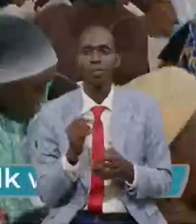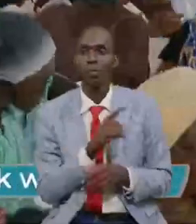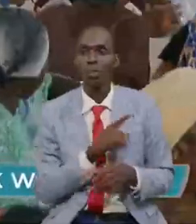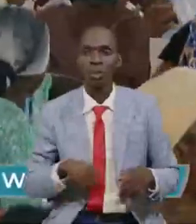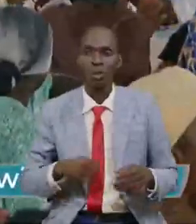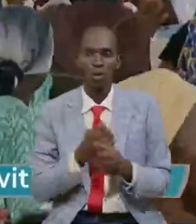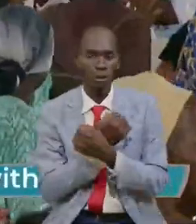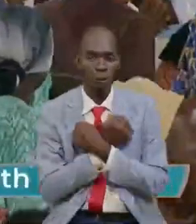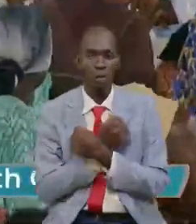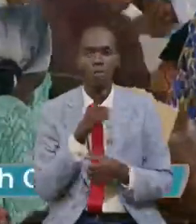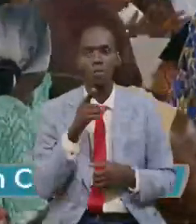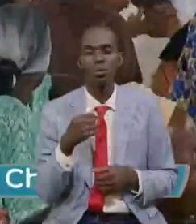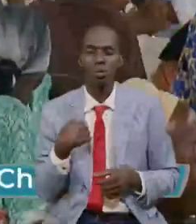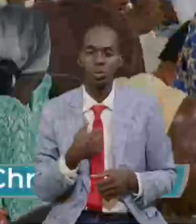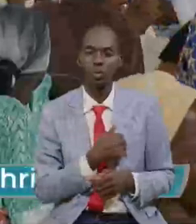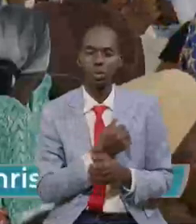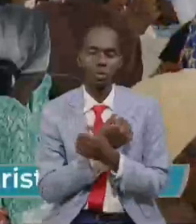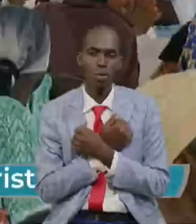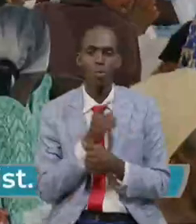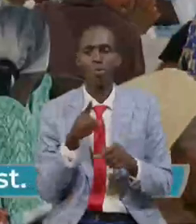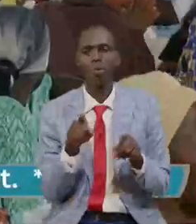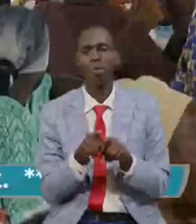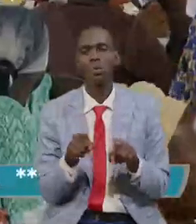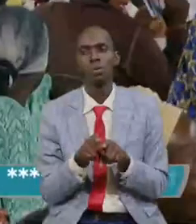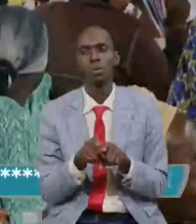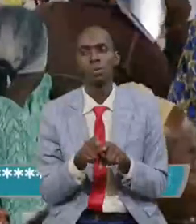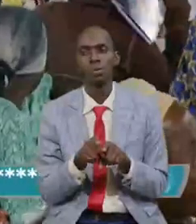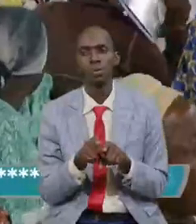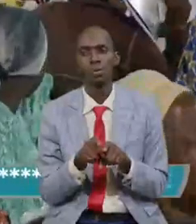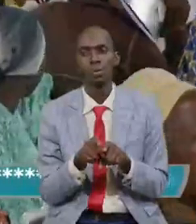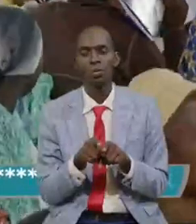Le Seigneur vous aime et nous vous aimons aussi.